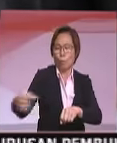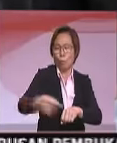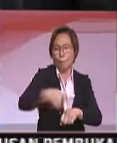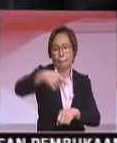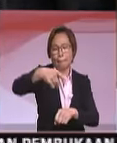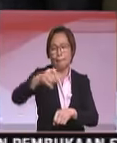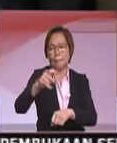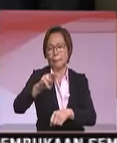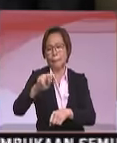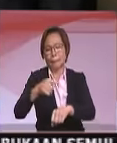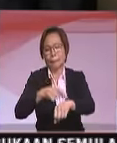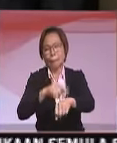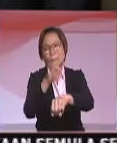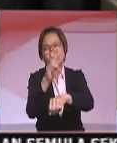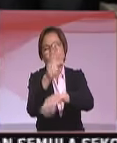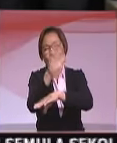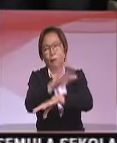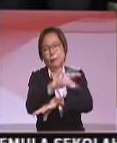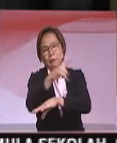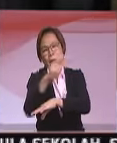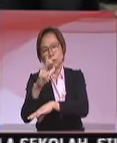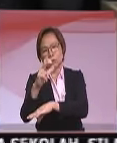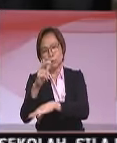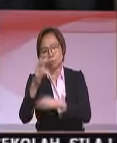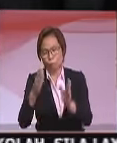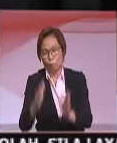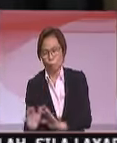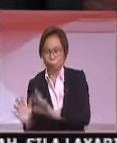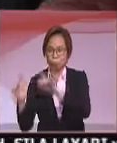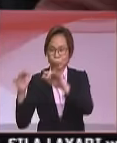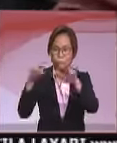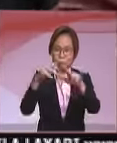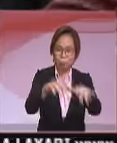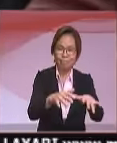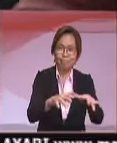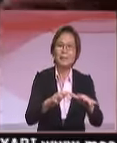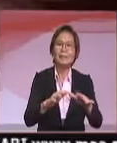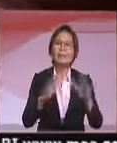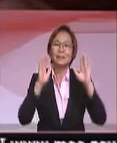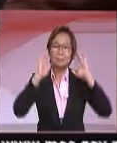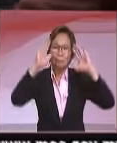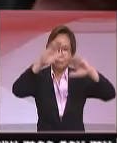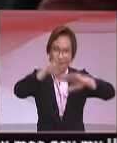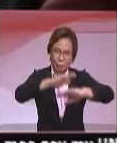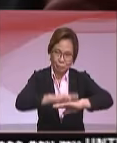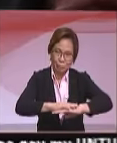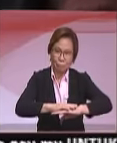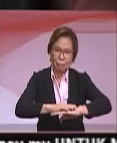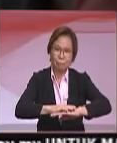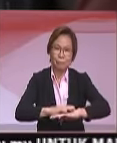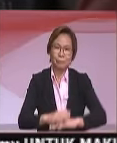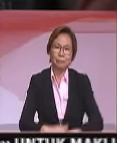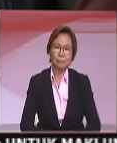6 petang. Lebih 300 jemaah hadir mendirikan solat jenazah.